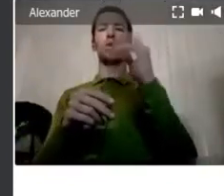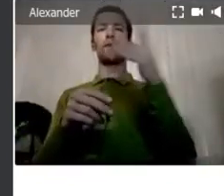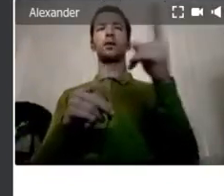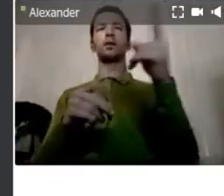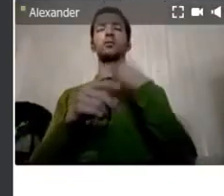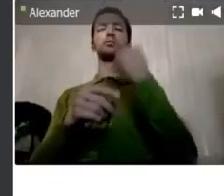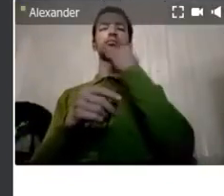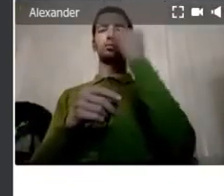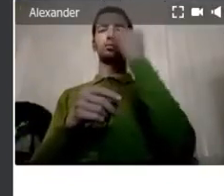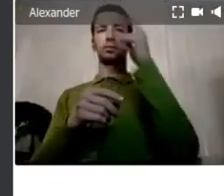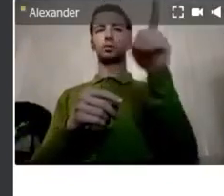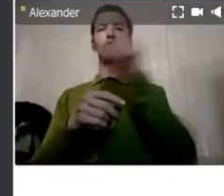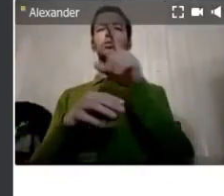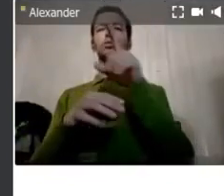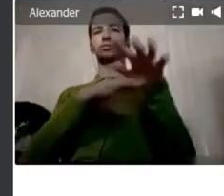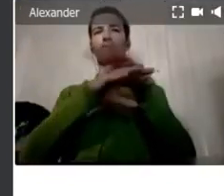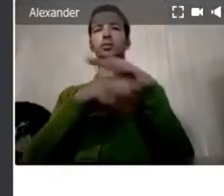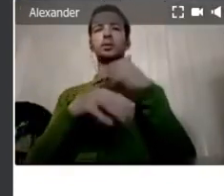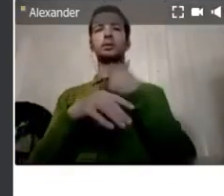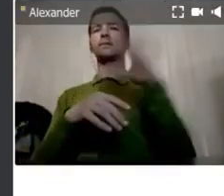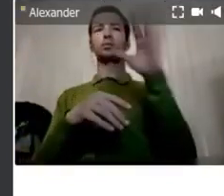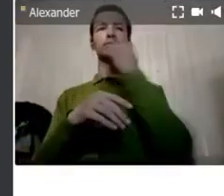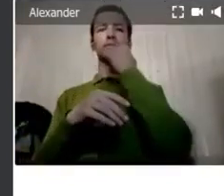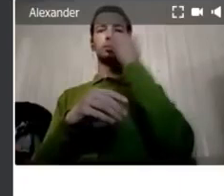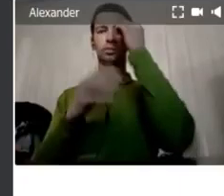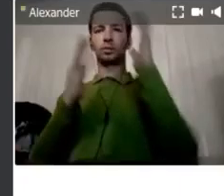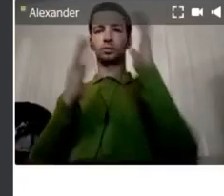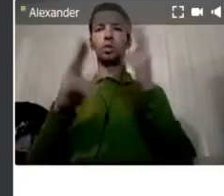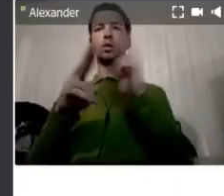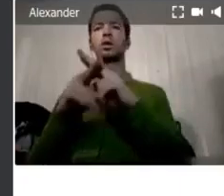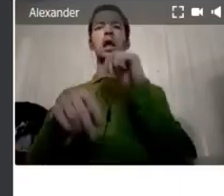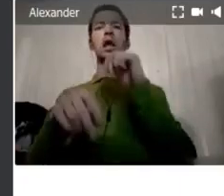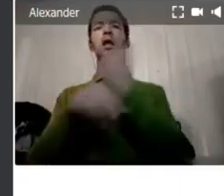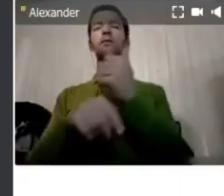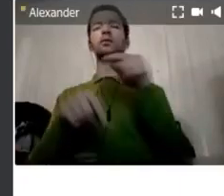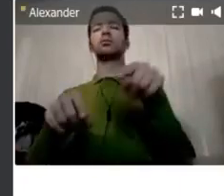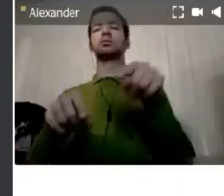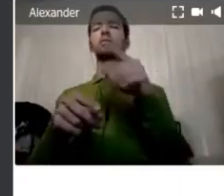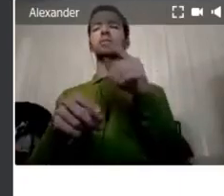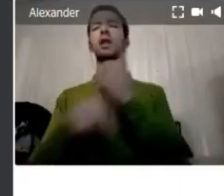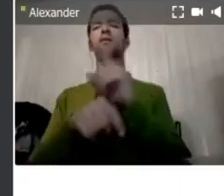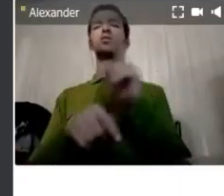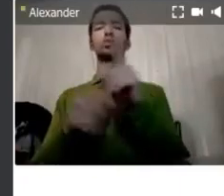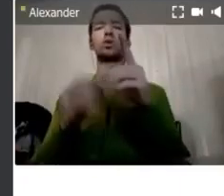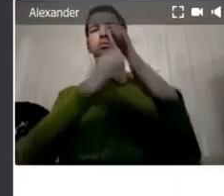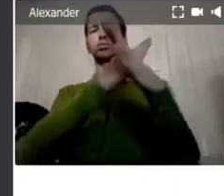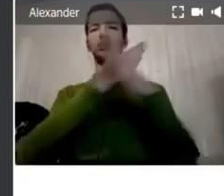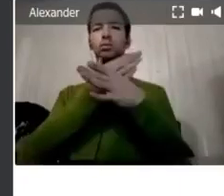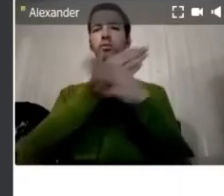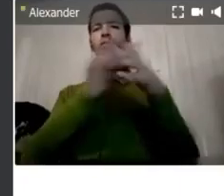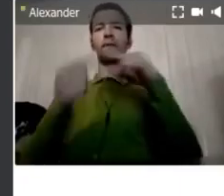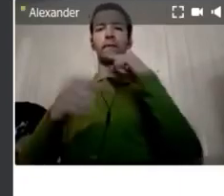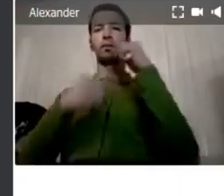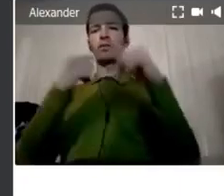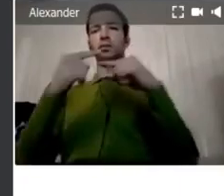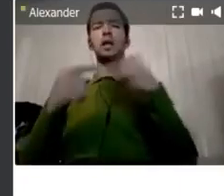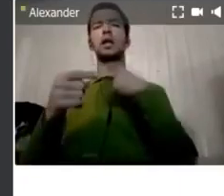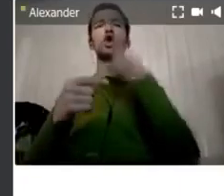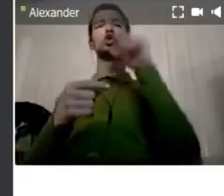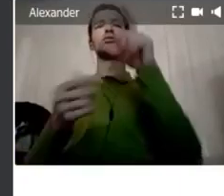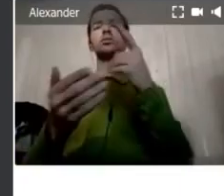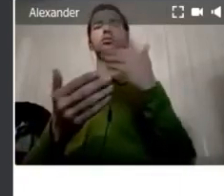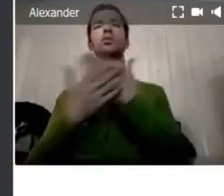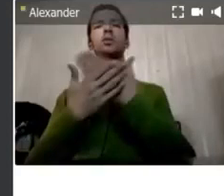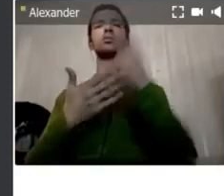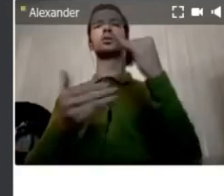промоушен провести. То есть для меня самая большая радость в этом бизнесе наблюдать, как люди, которые